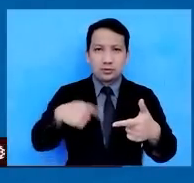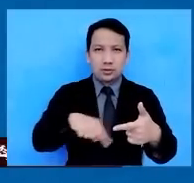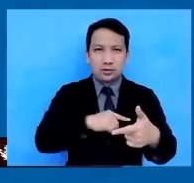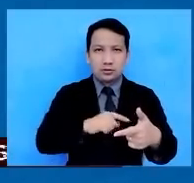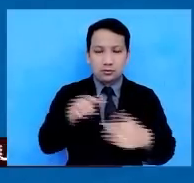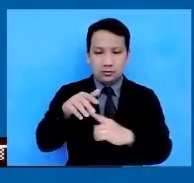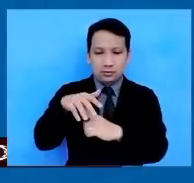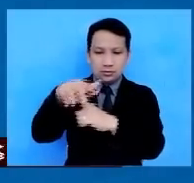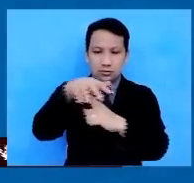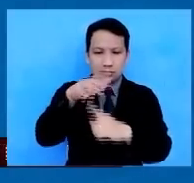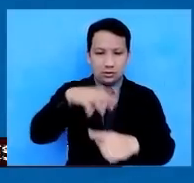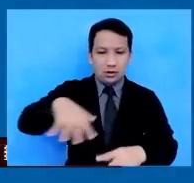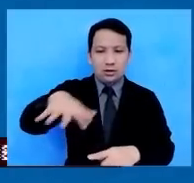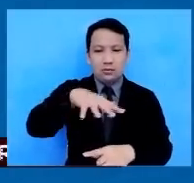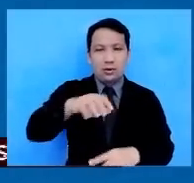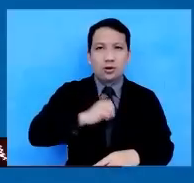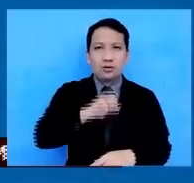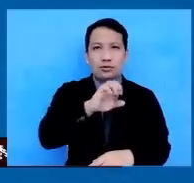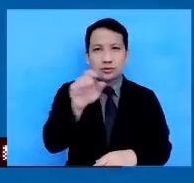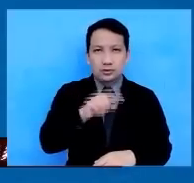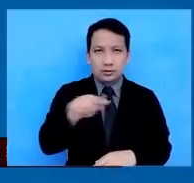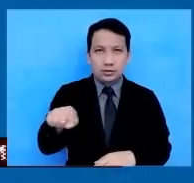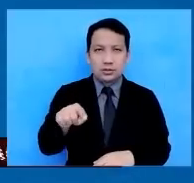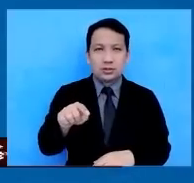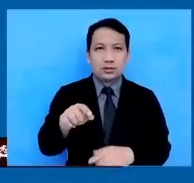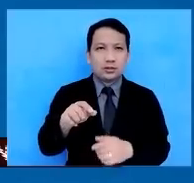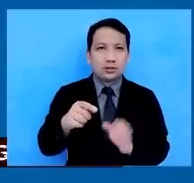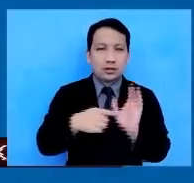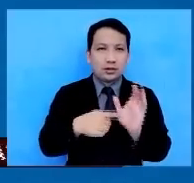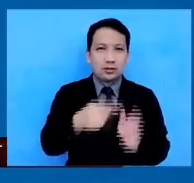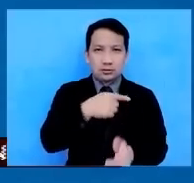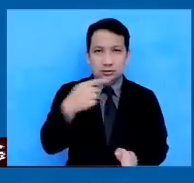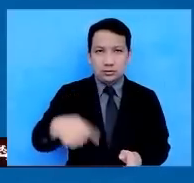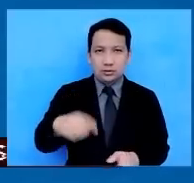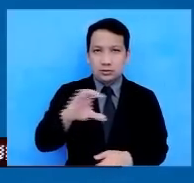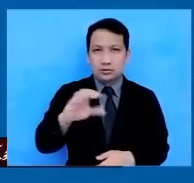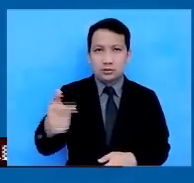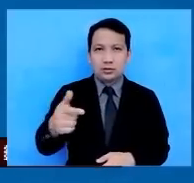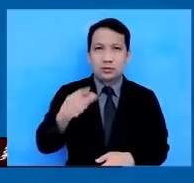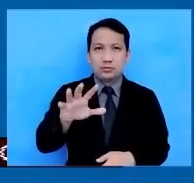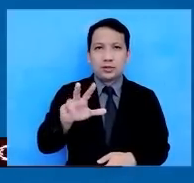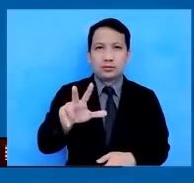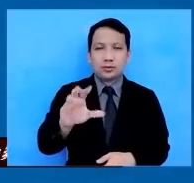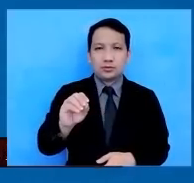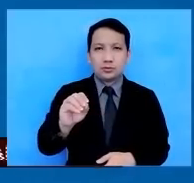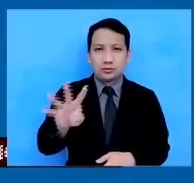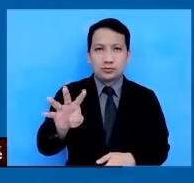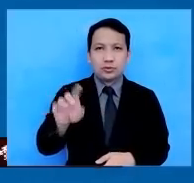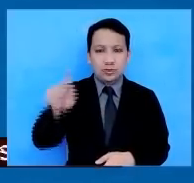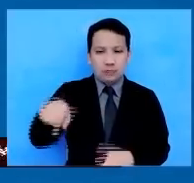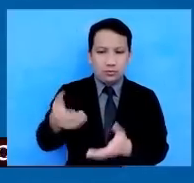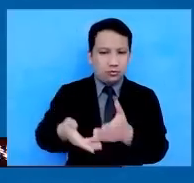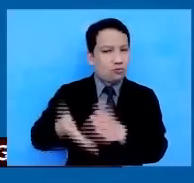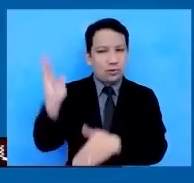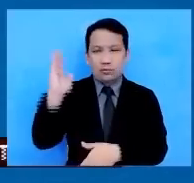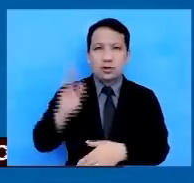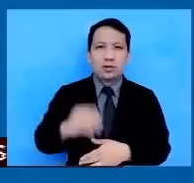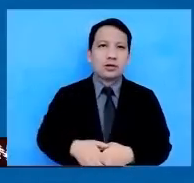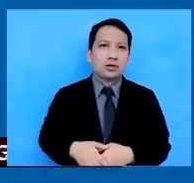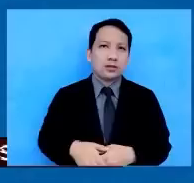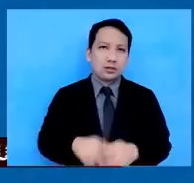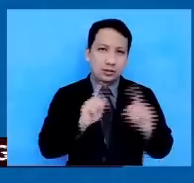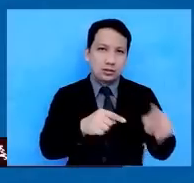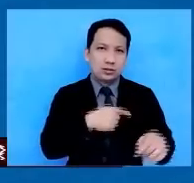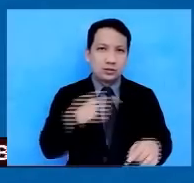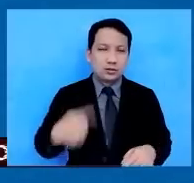ng ating Philippine EEZ at ang Chinese vessel na CCG 5304 ang dapat lumayas. Tumugon ang China ng